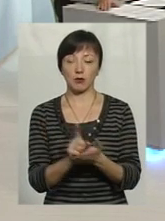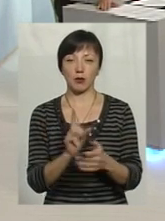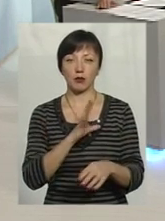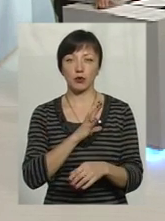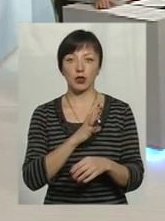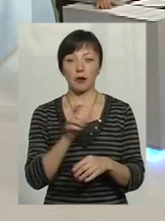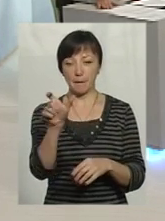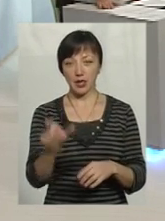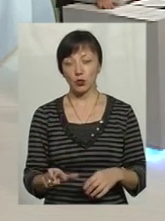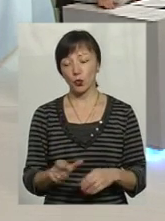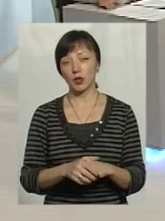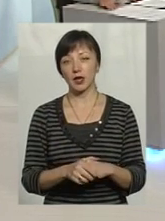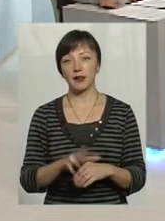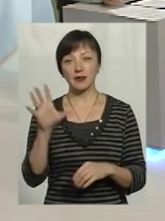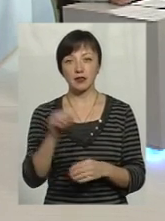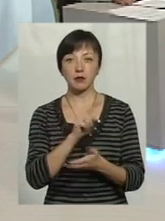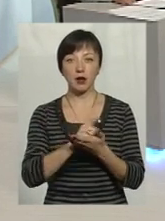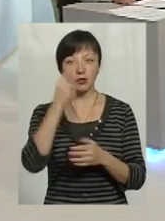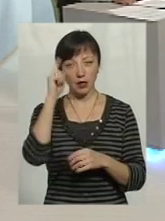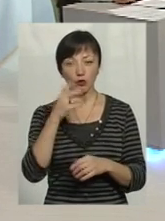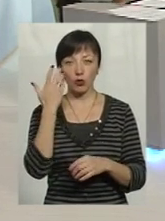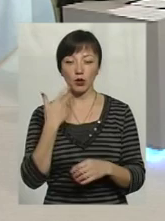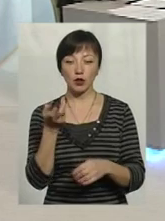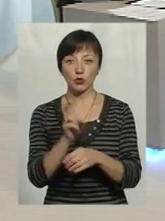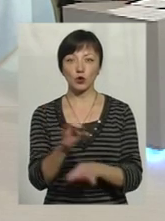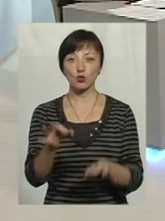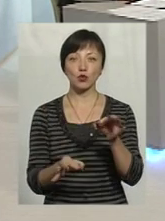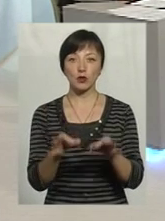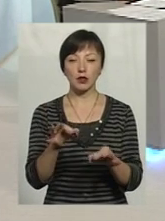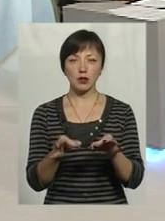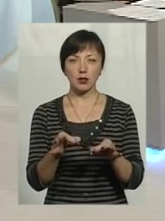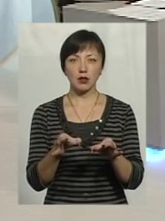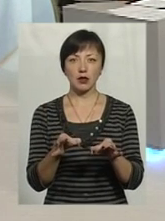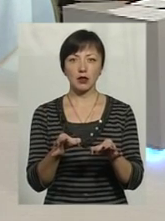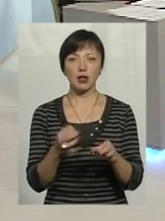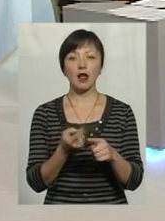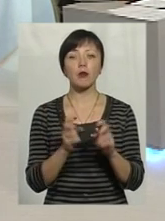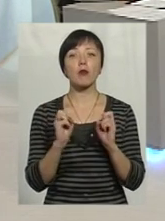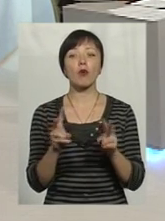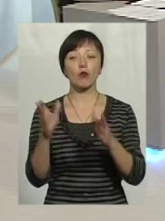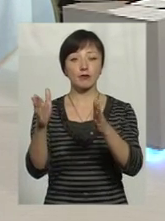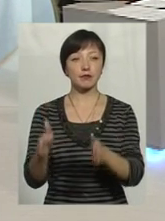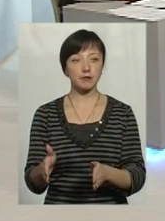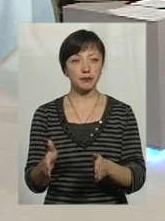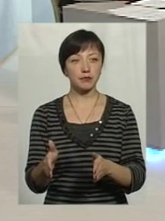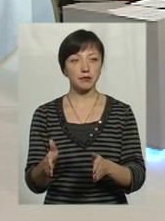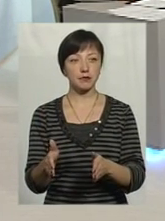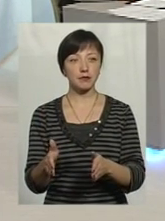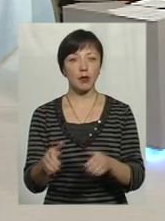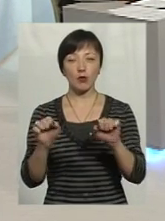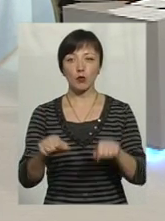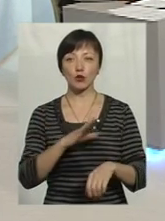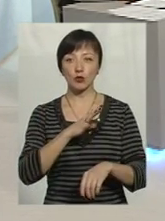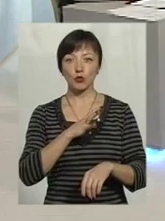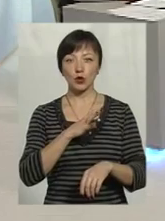Але це публічна персона, і да, всі мають знати, коли йдуть на судовий процес, наскільки цей суддя має, ну, може